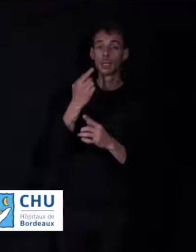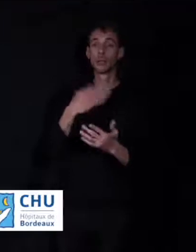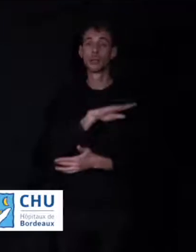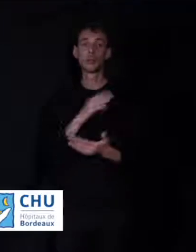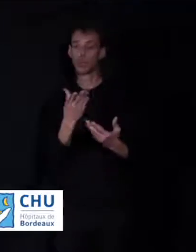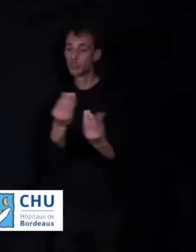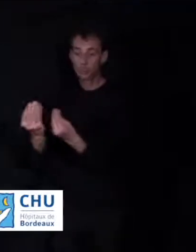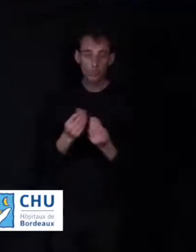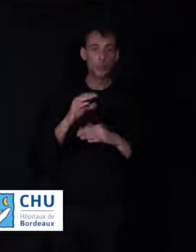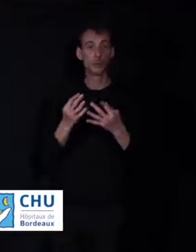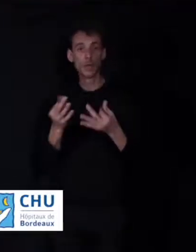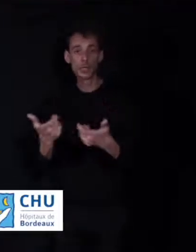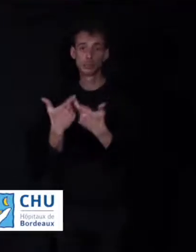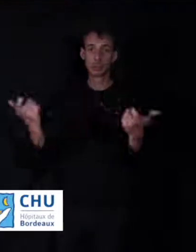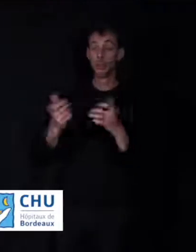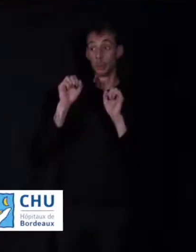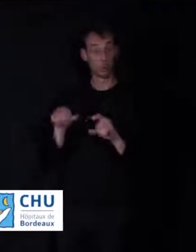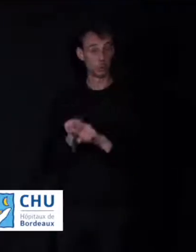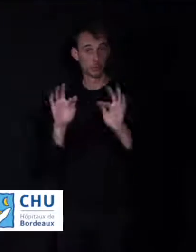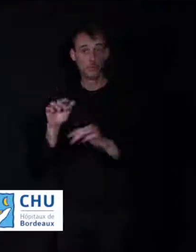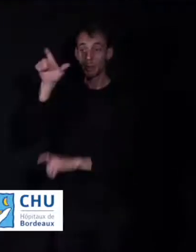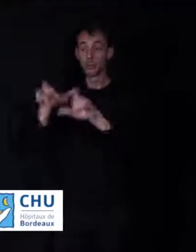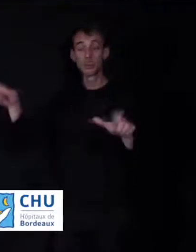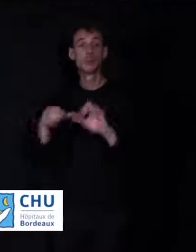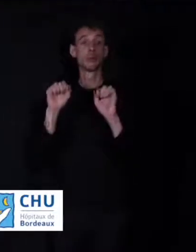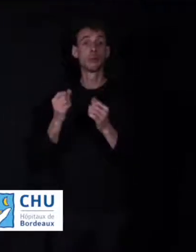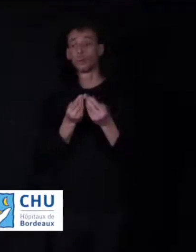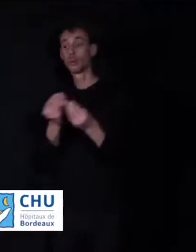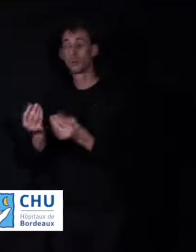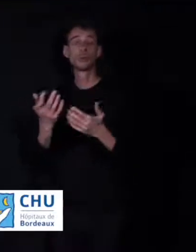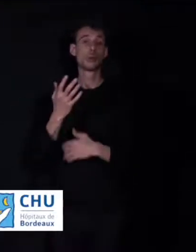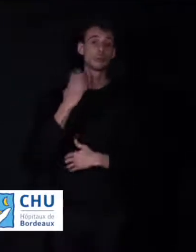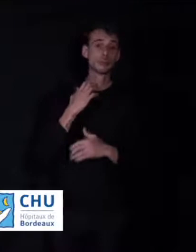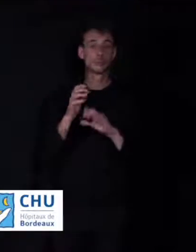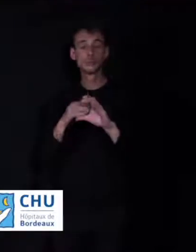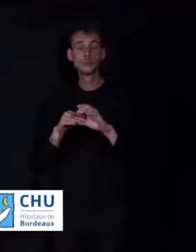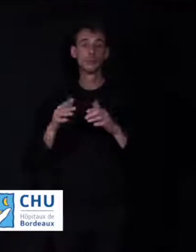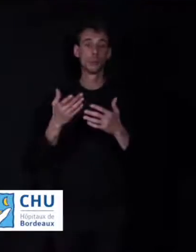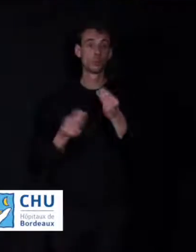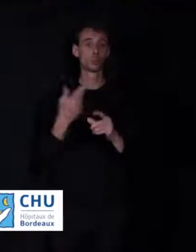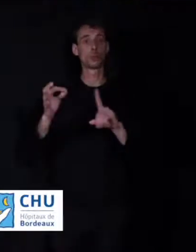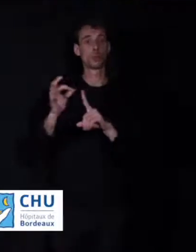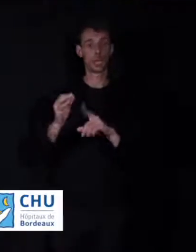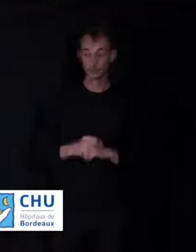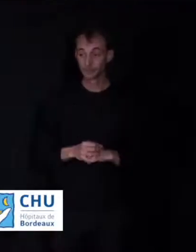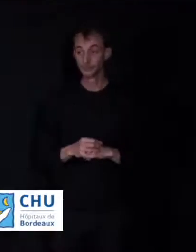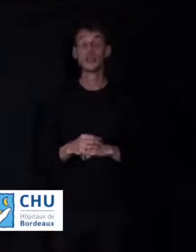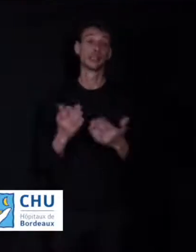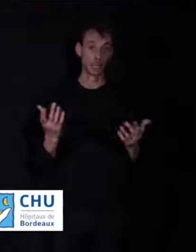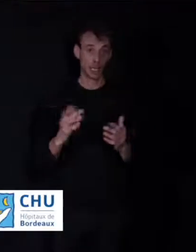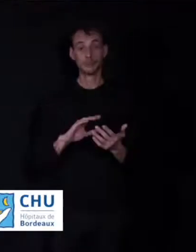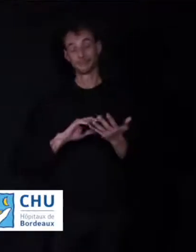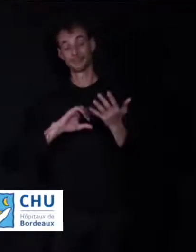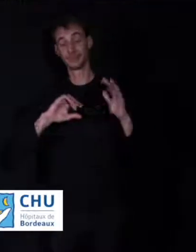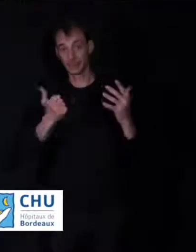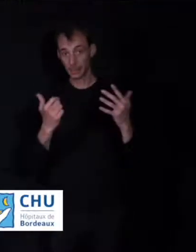être à l'origine de diabète et de maladies cardiovasculaires, et enfin, un sujet qui touche maintenant presque toute la Terre entière, la pollution. Donc vous voyez que